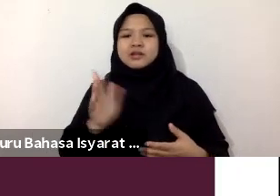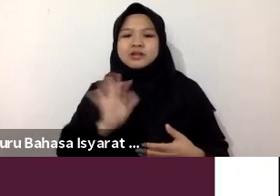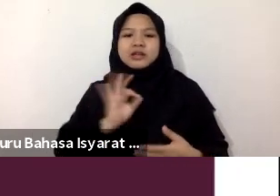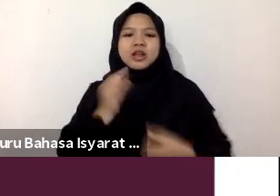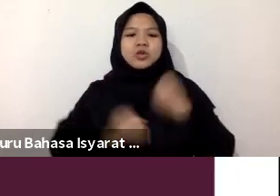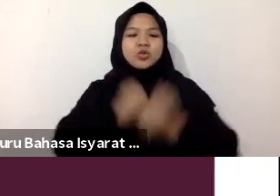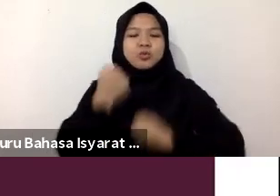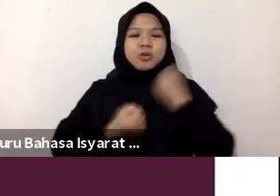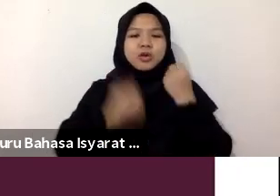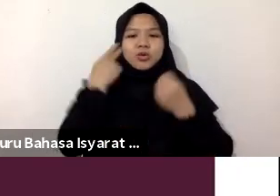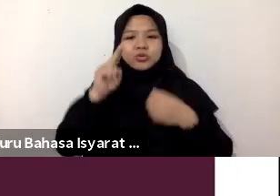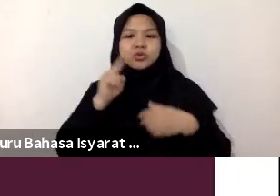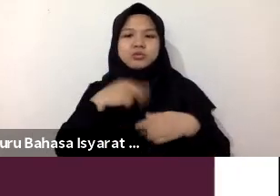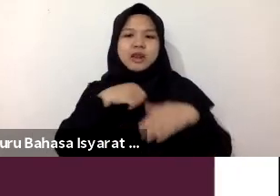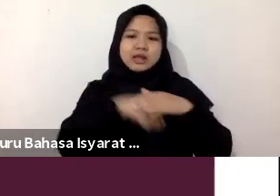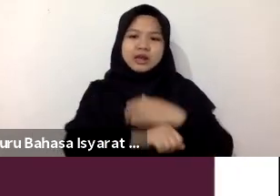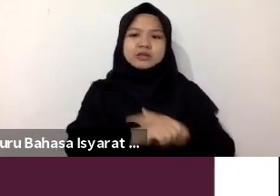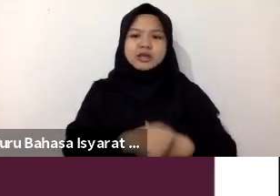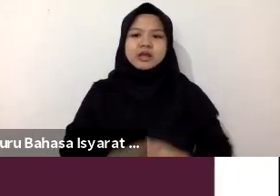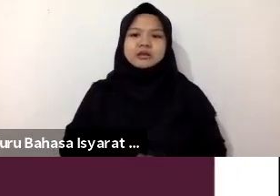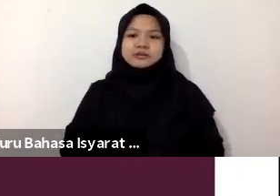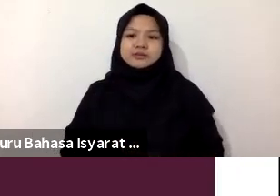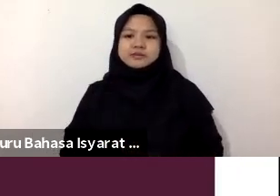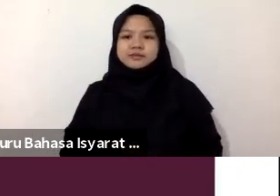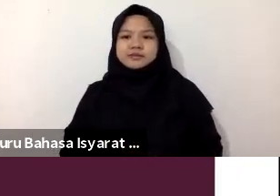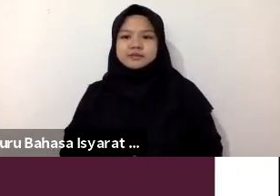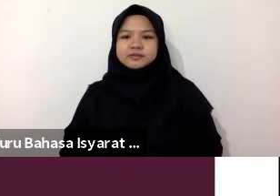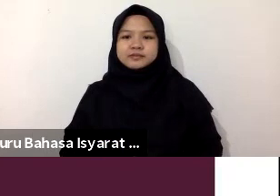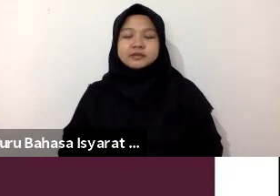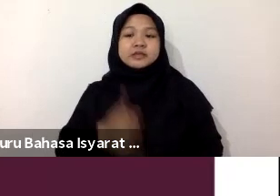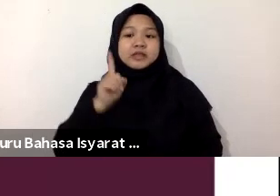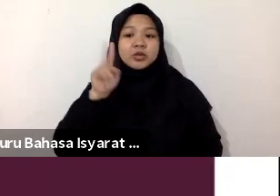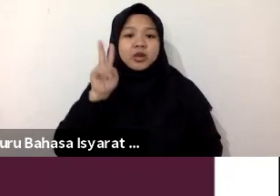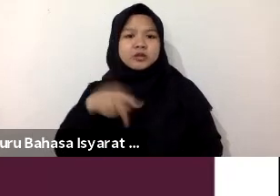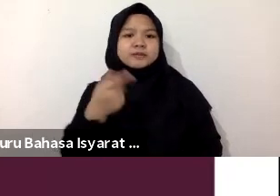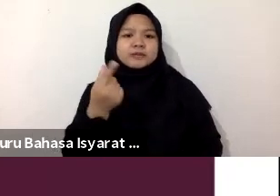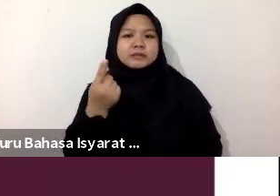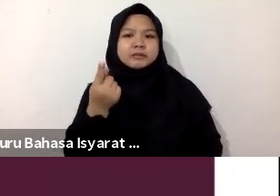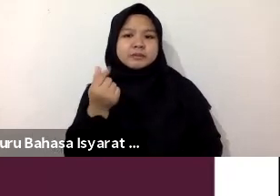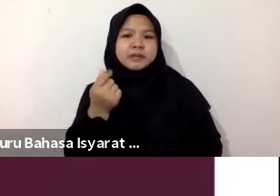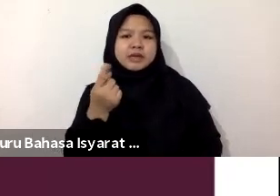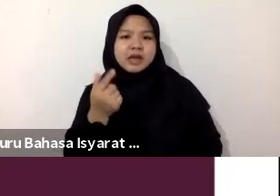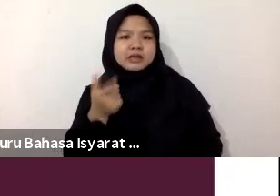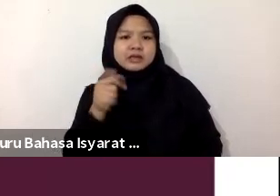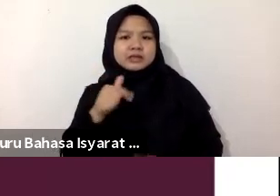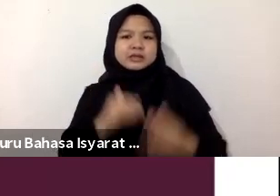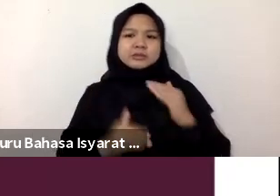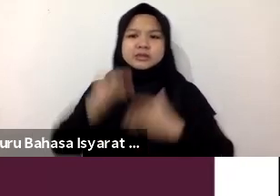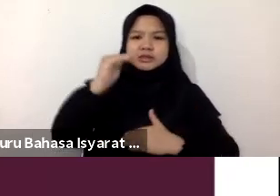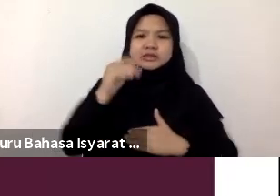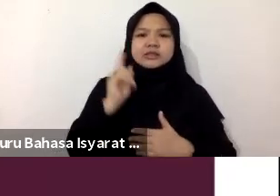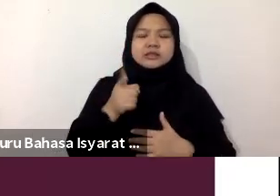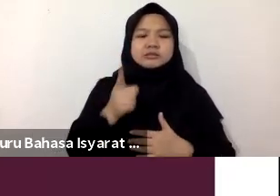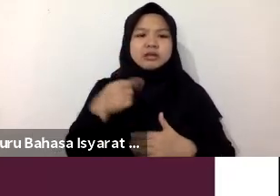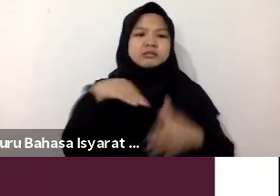untuk mengakhirinya. Selain itu tentunya satu lagi sebetulnya pembiayaan menjadi lebih tinggi karena nanti begitu masuk rumah